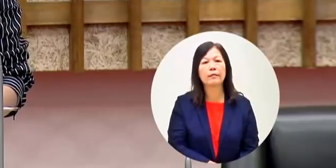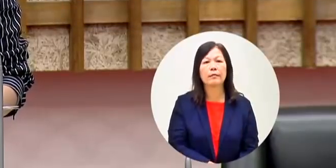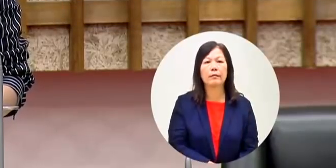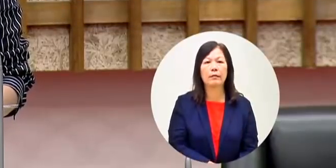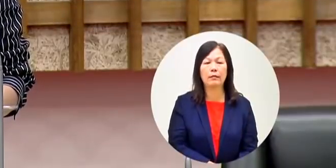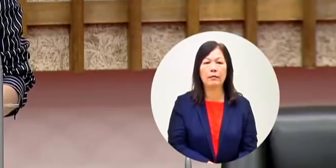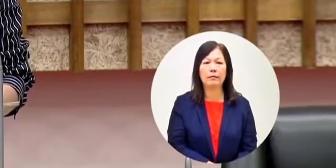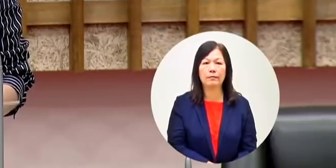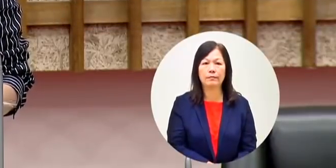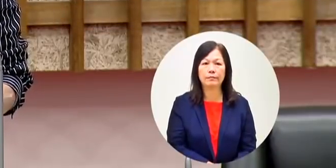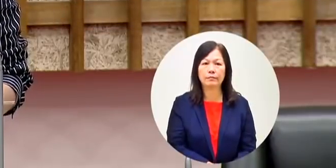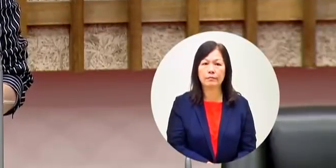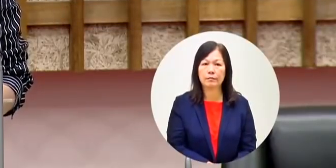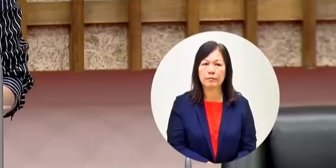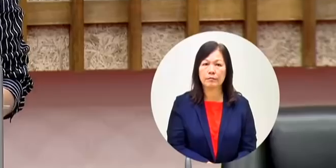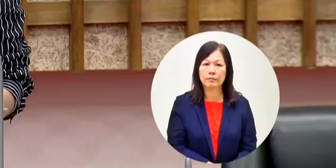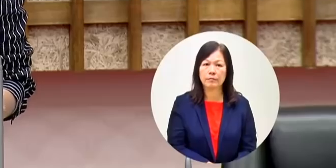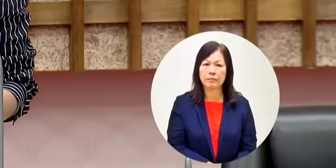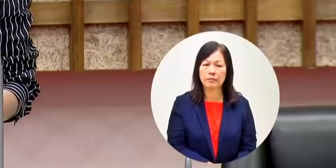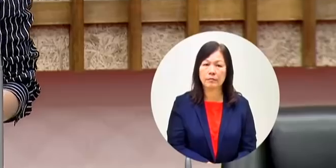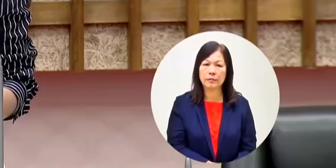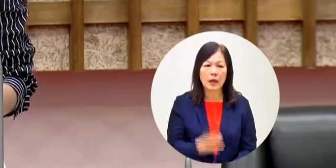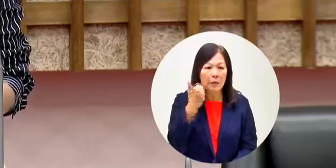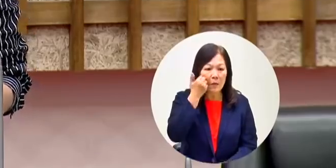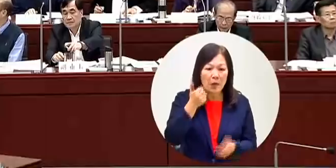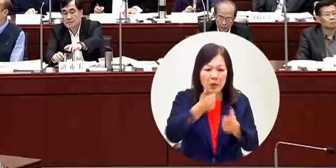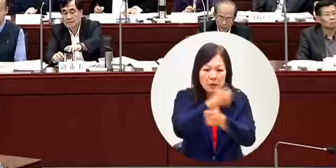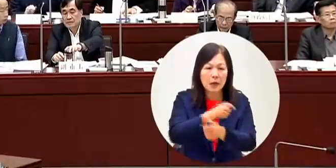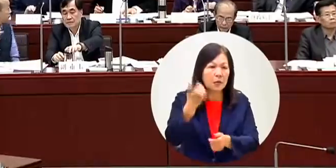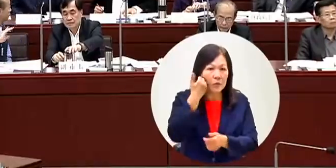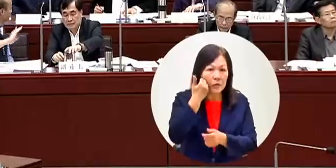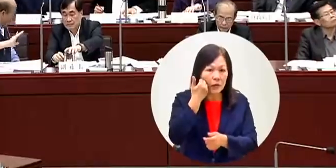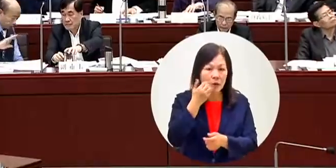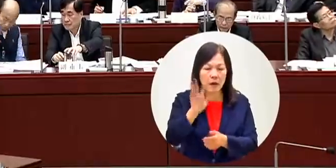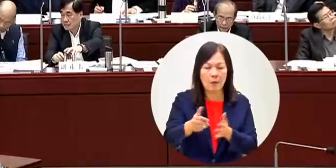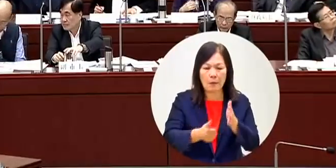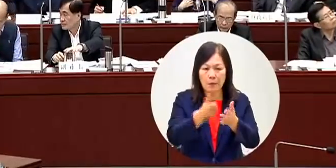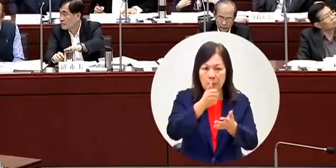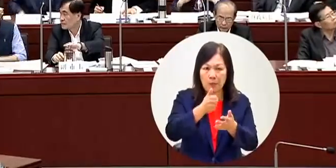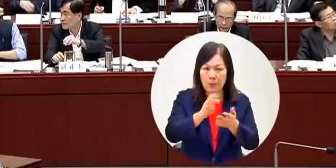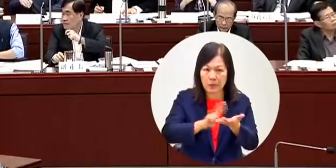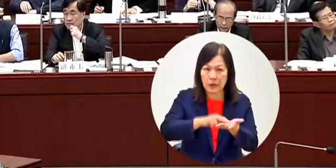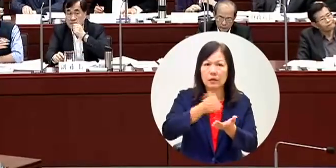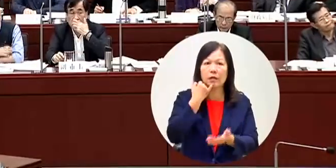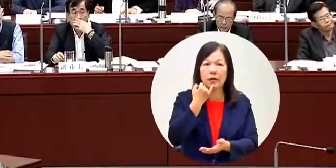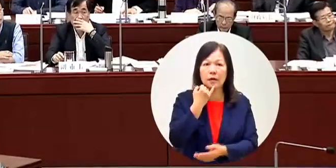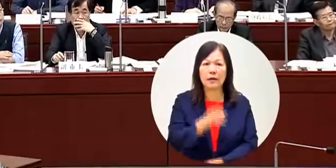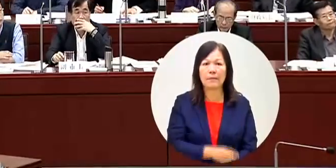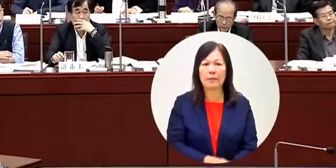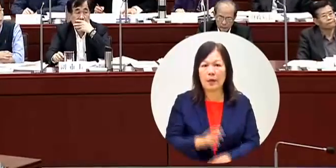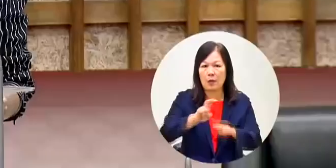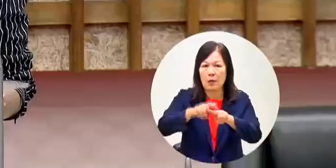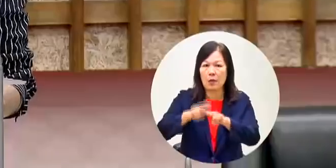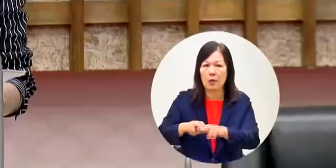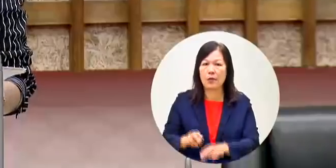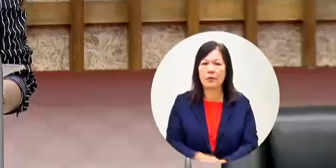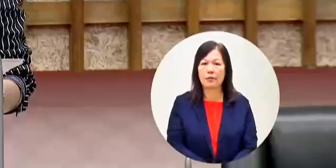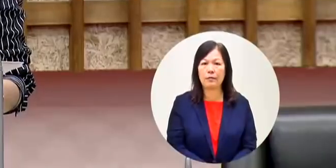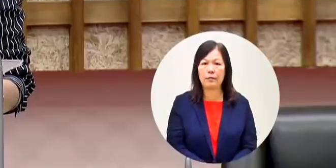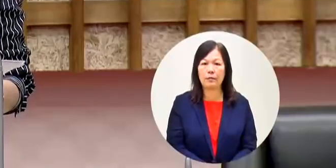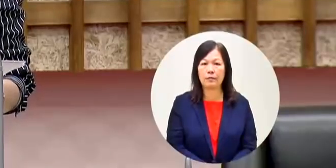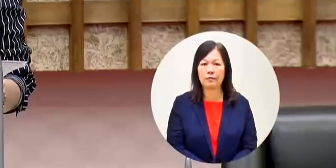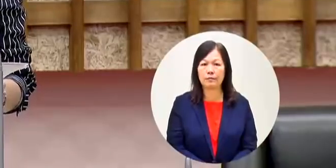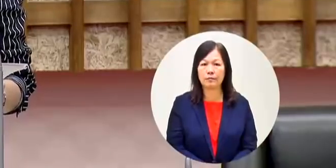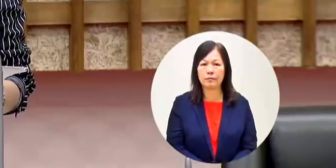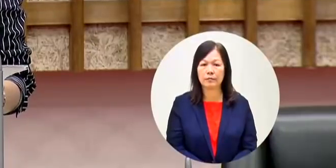代理的先请站起来。 都有来吗？哈，是，好，请坐下哈。那我相信呢，市长你应该